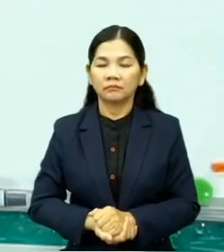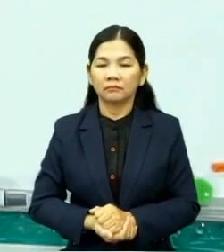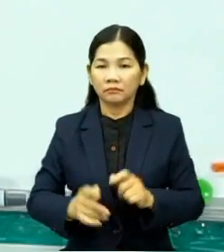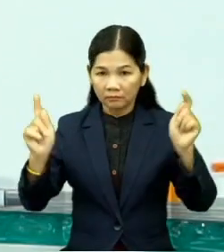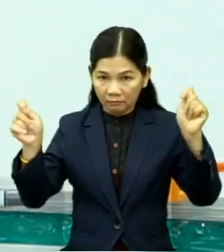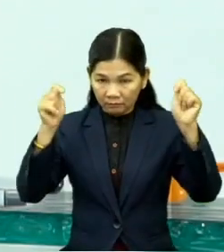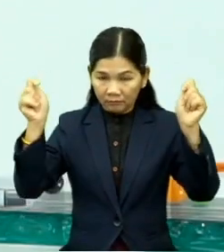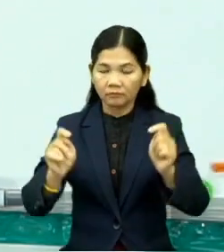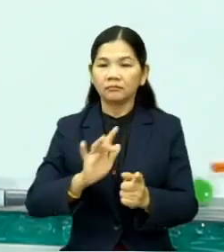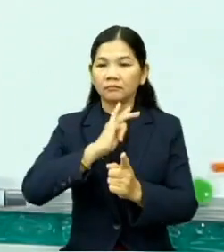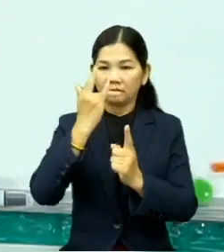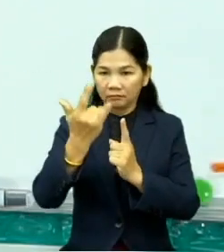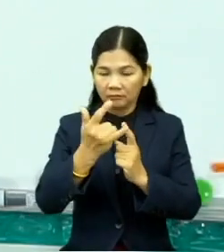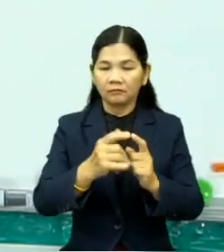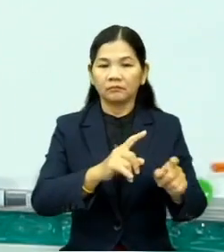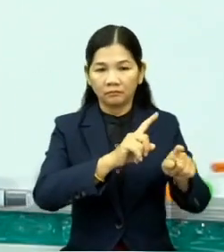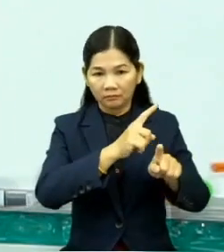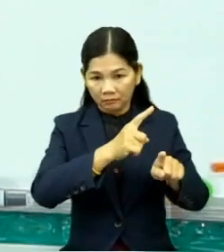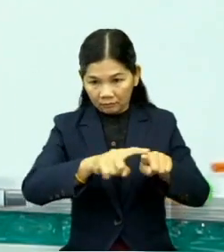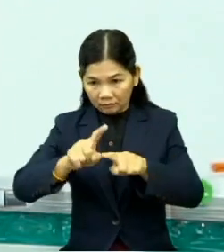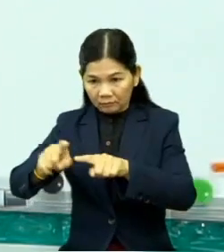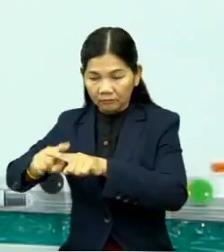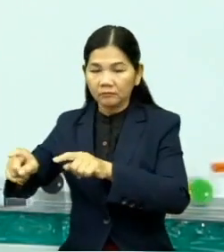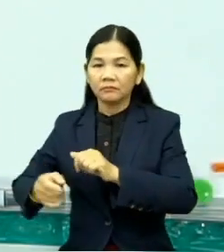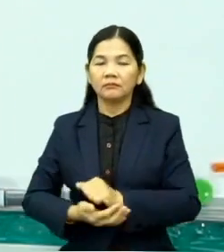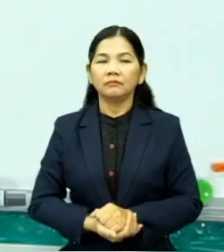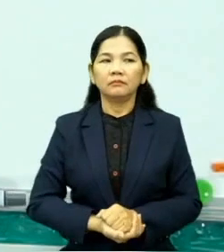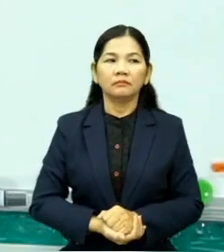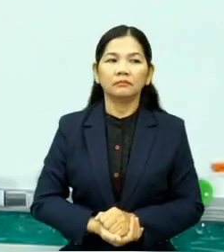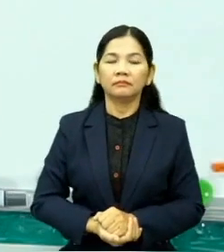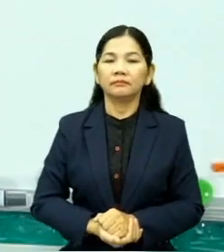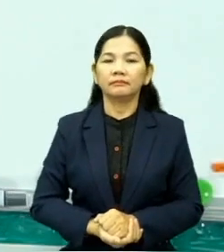ប្រពៃណីផ្សេងផ្សេង